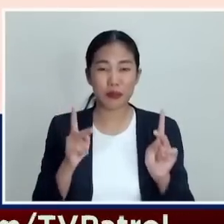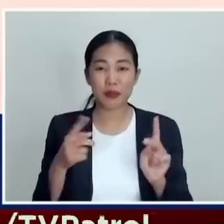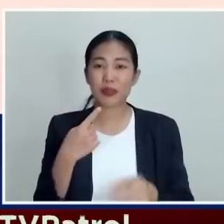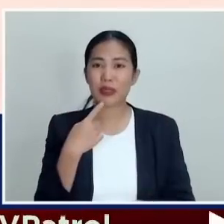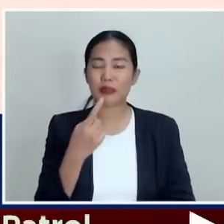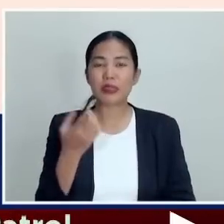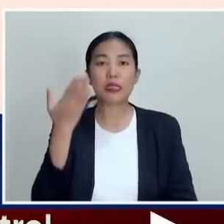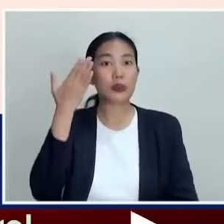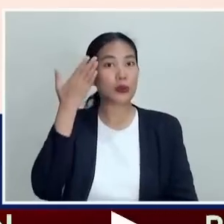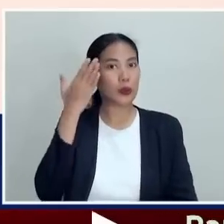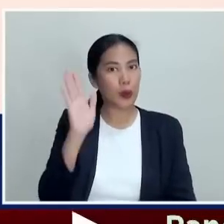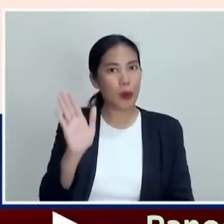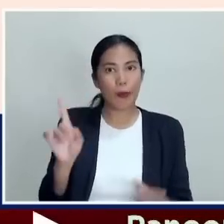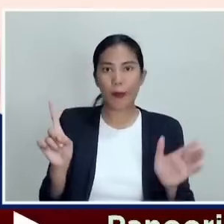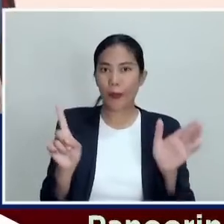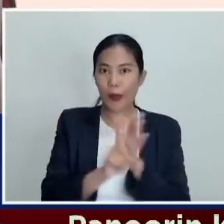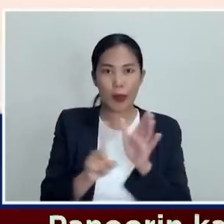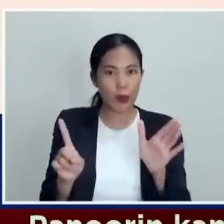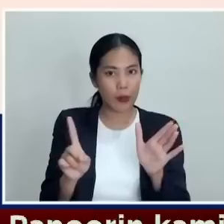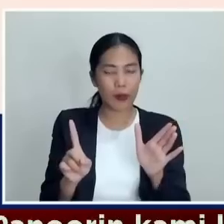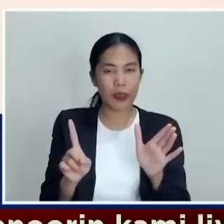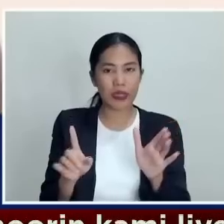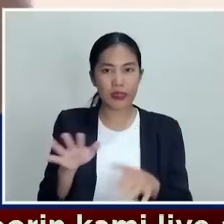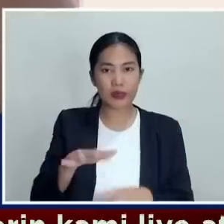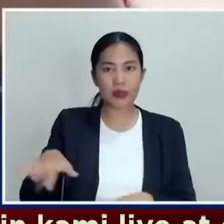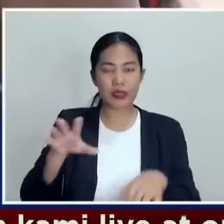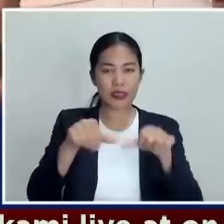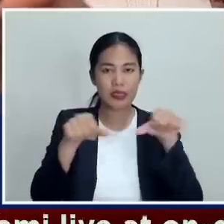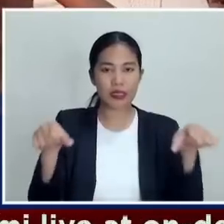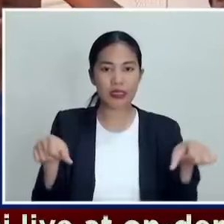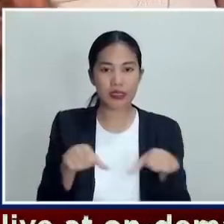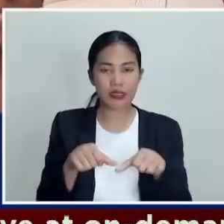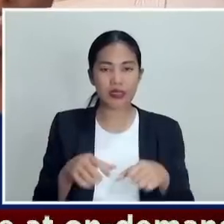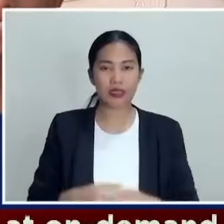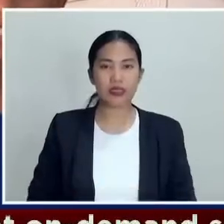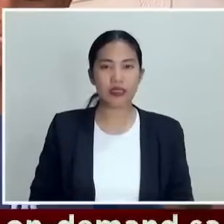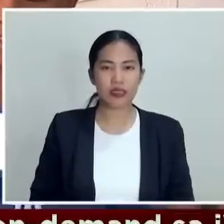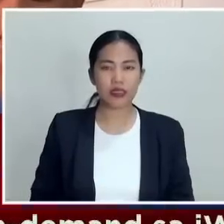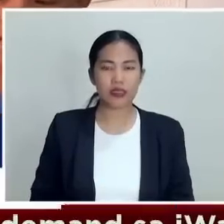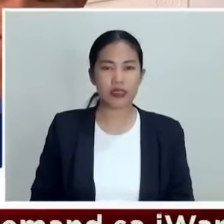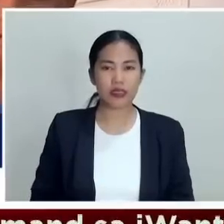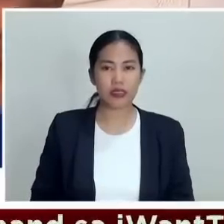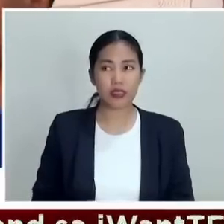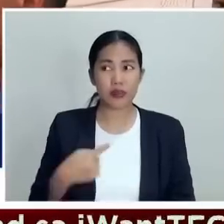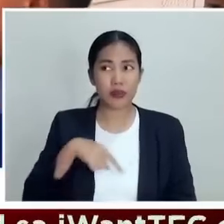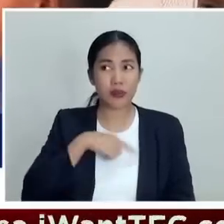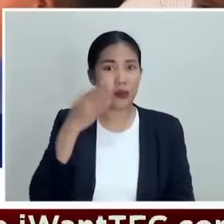alam na ipinagbabawal ito sa naturang lugar. Hindi namin alam. Uwi na lang kami.